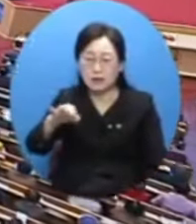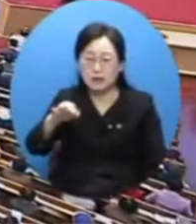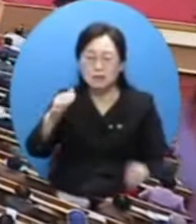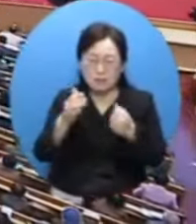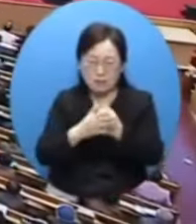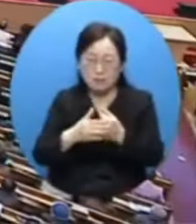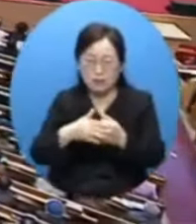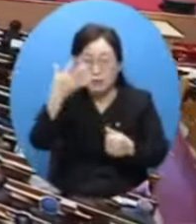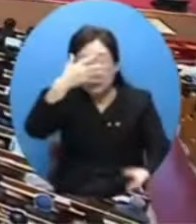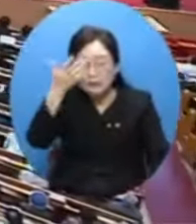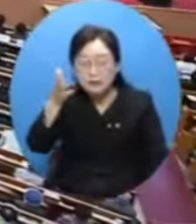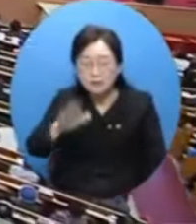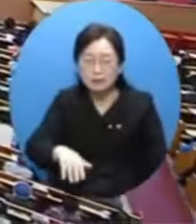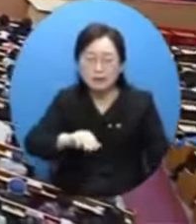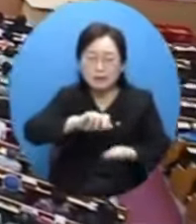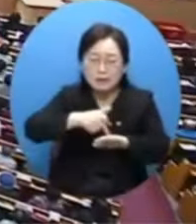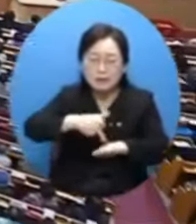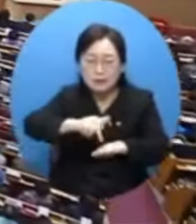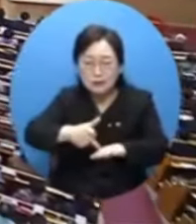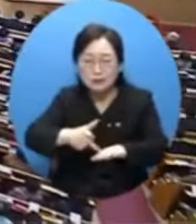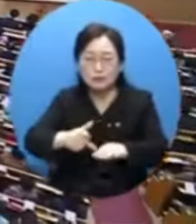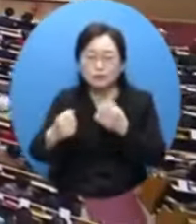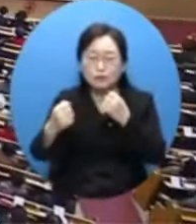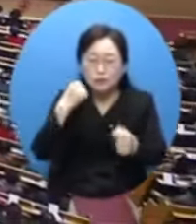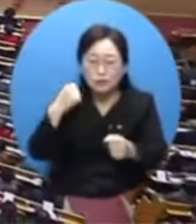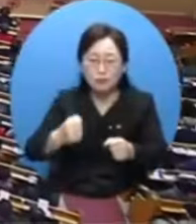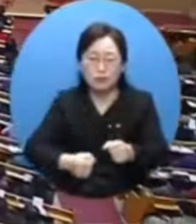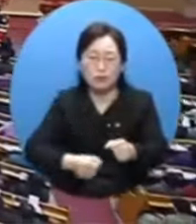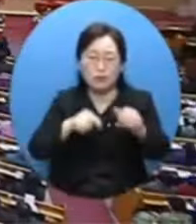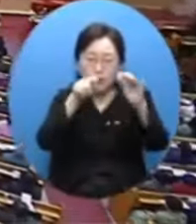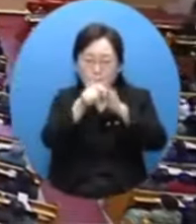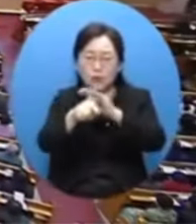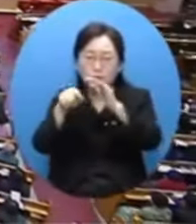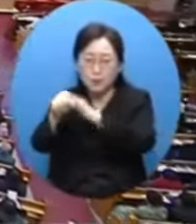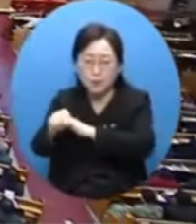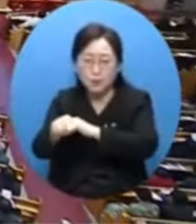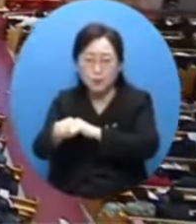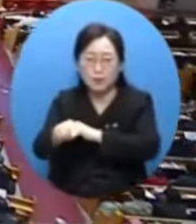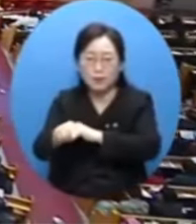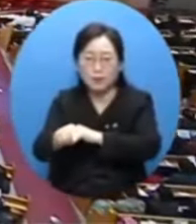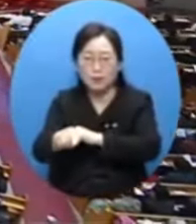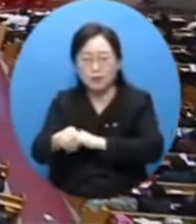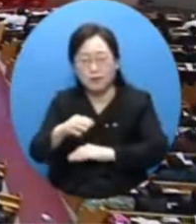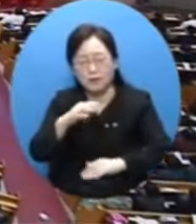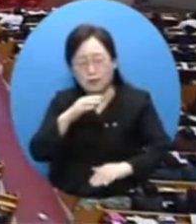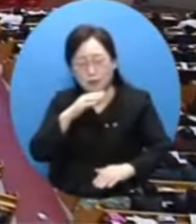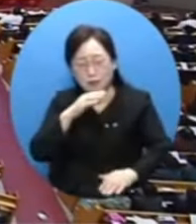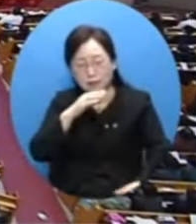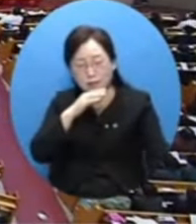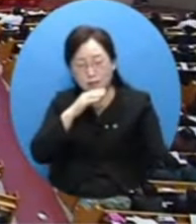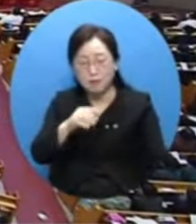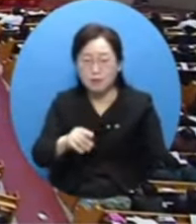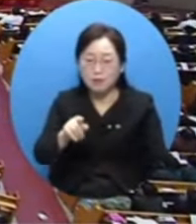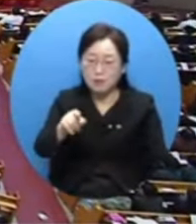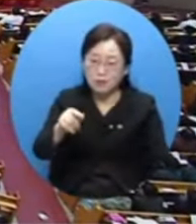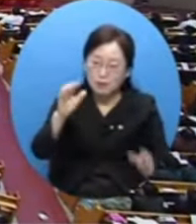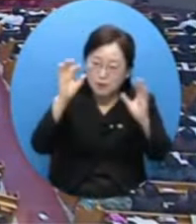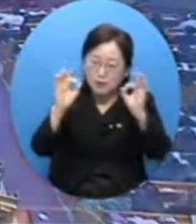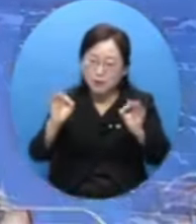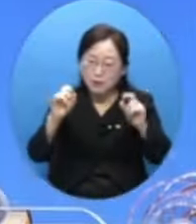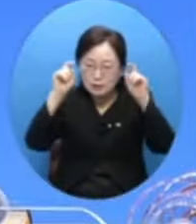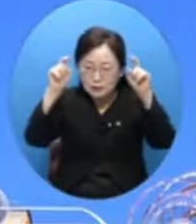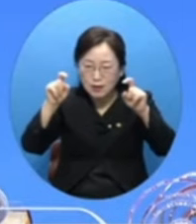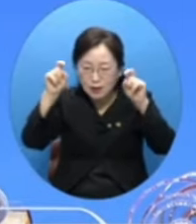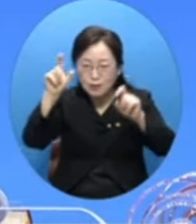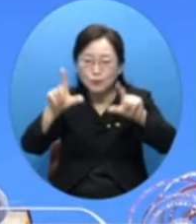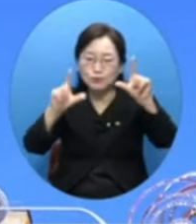잘 걷지 못하면서 그 온 마을을 돌아다니니까 목자의 심정을 가지고 찾아온 그 양들을 찾아온 그 모습을